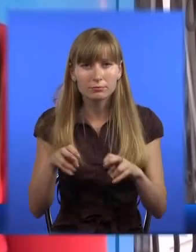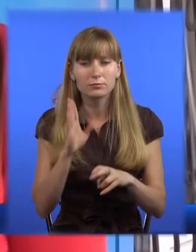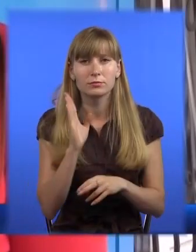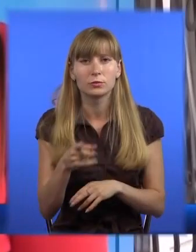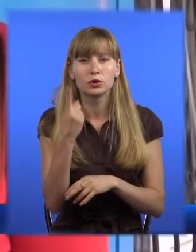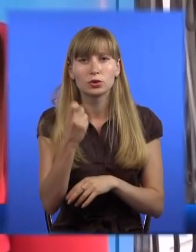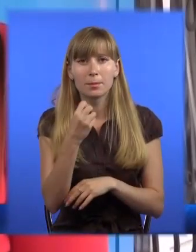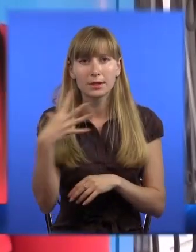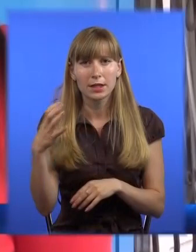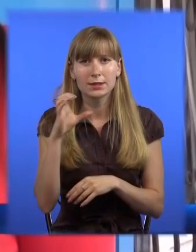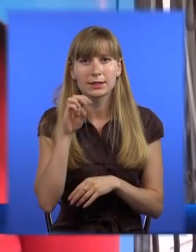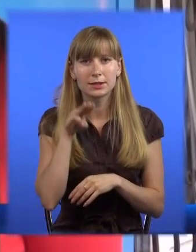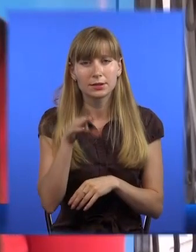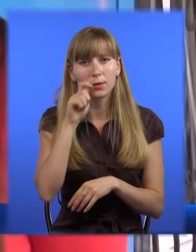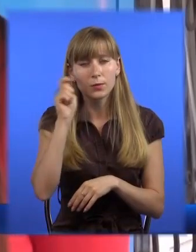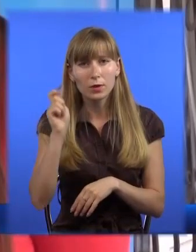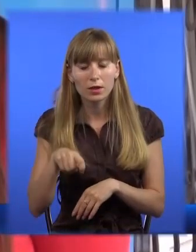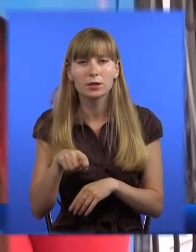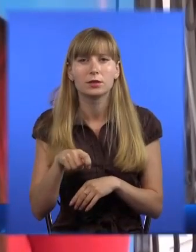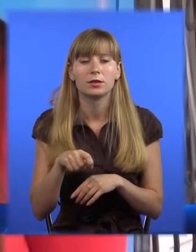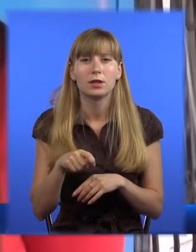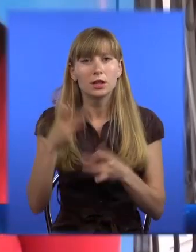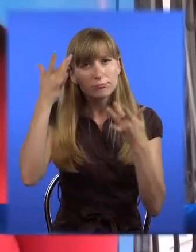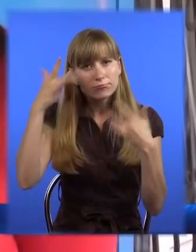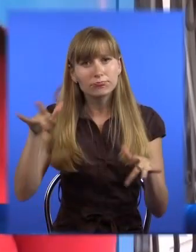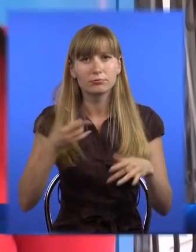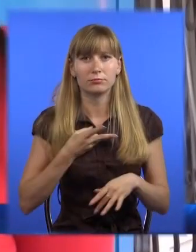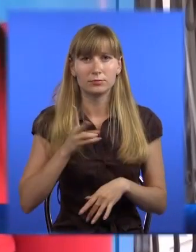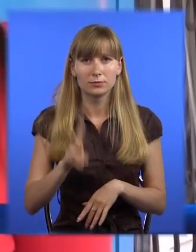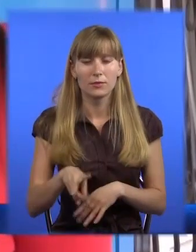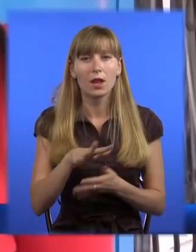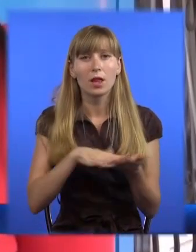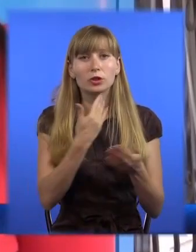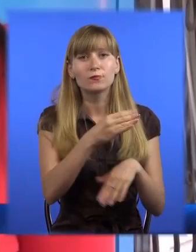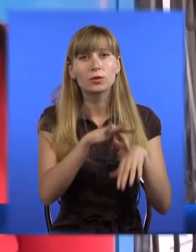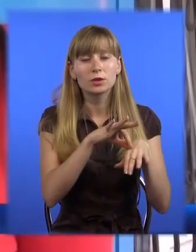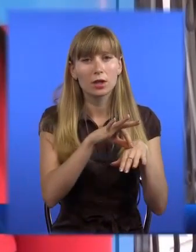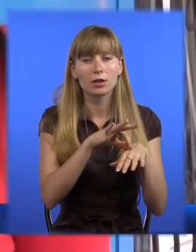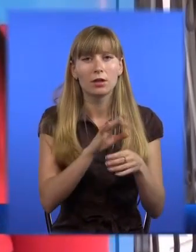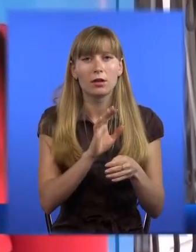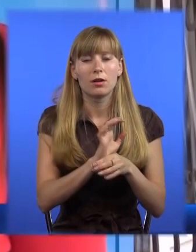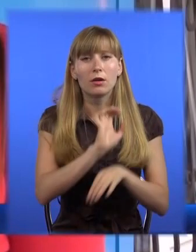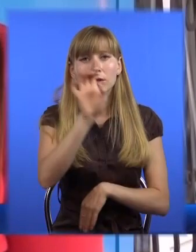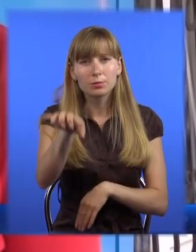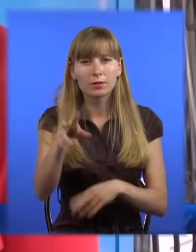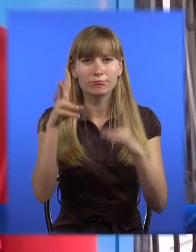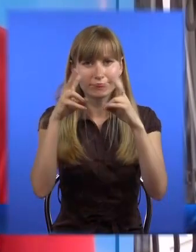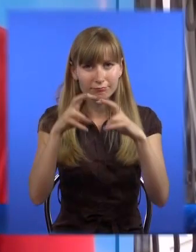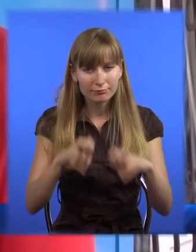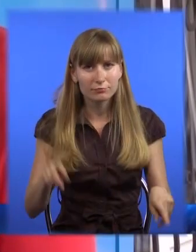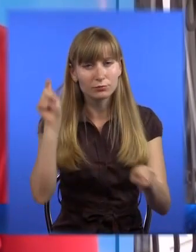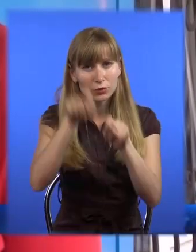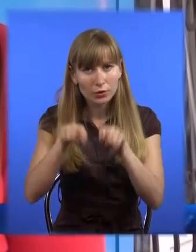передбаченою частиною 1 статті 115 Кримінального кодексу України з позначкою «Раптова смерть». Тіло померлого направлено для проведення